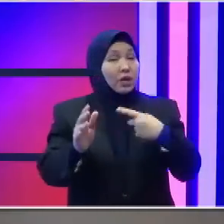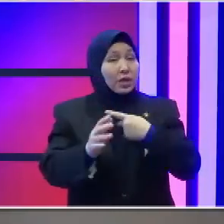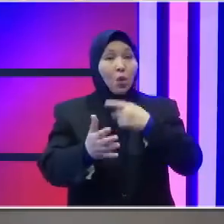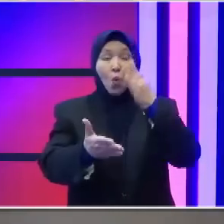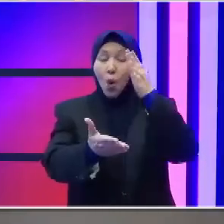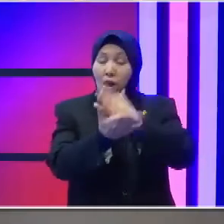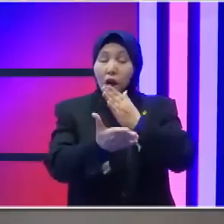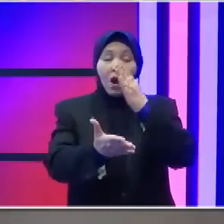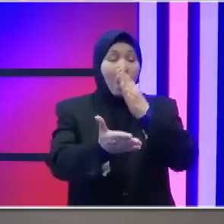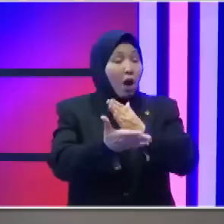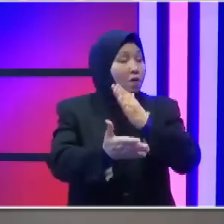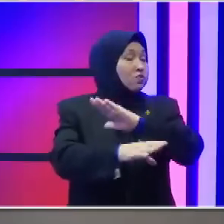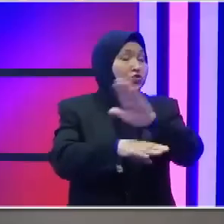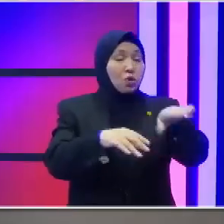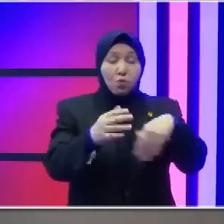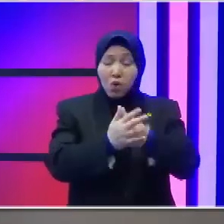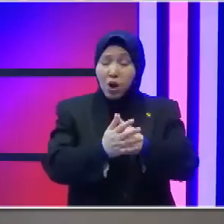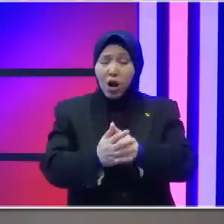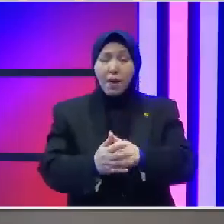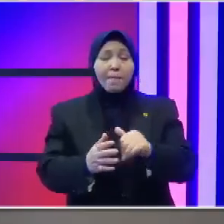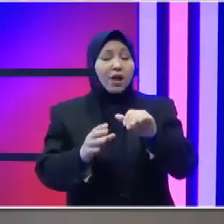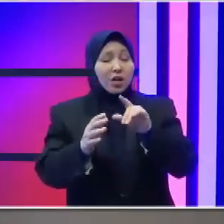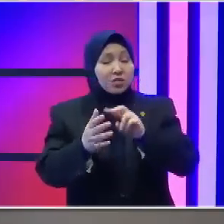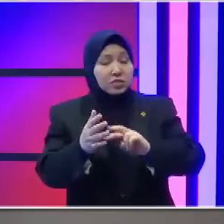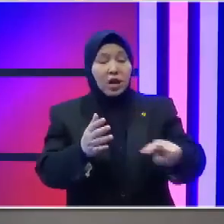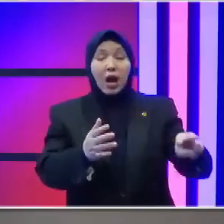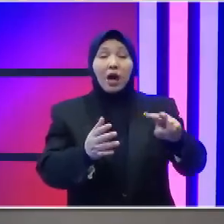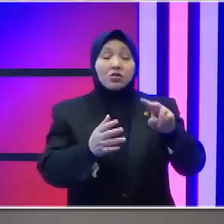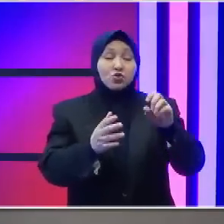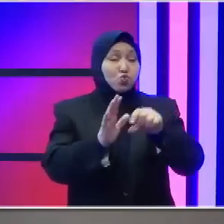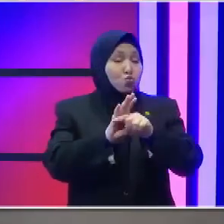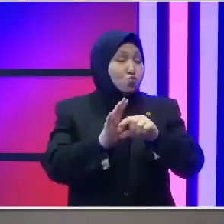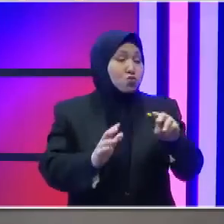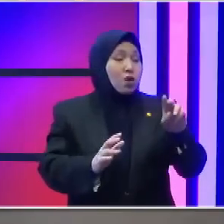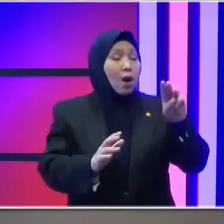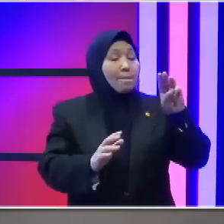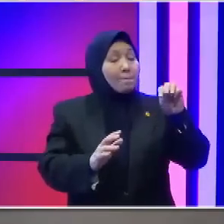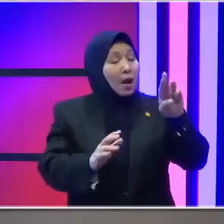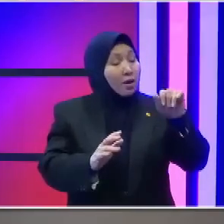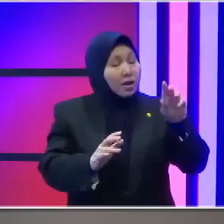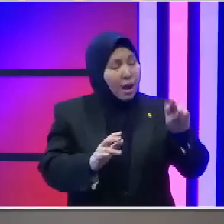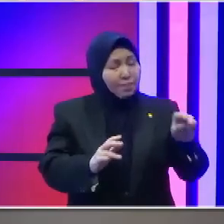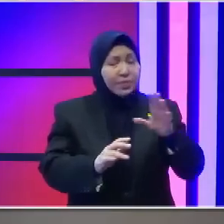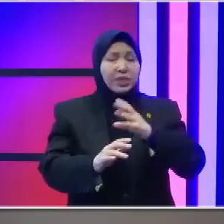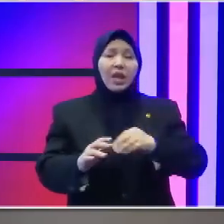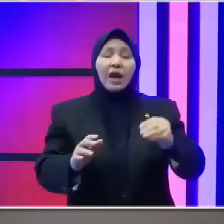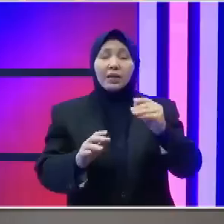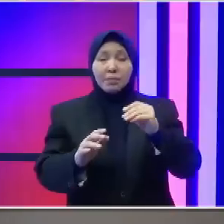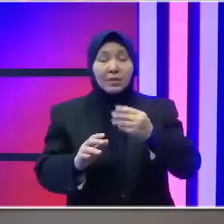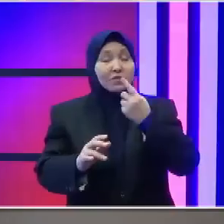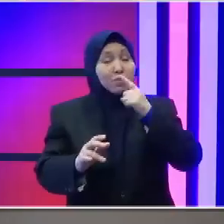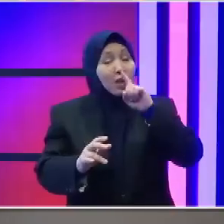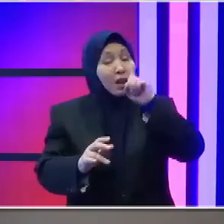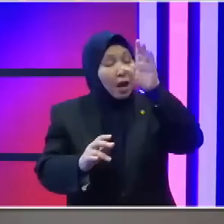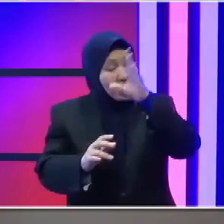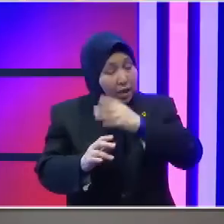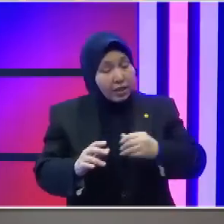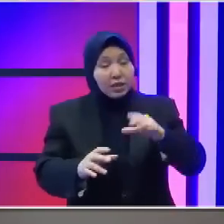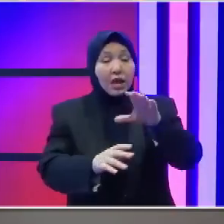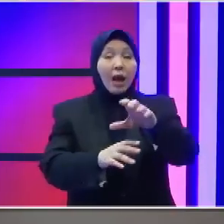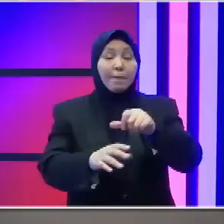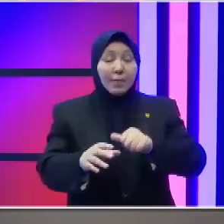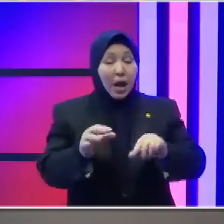semua. Wakaf pada ayat terakhir surah Maryam, kemudian basmalah diwakafkan, kemudian kita ambil ayat pertama